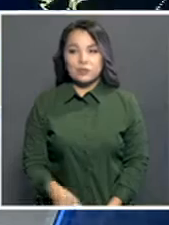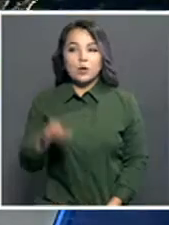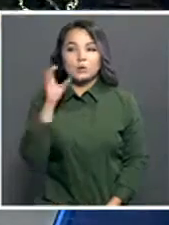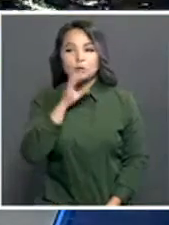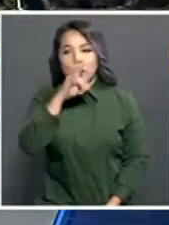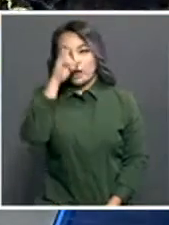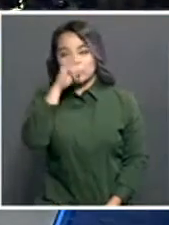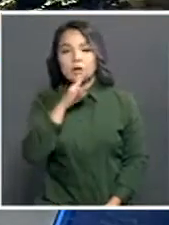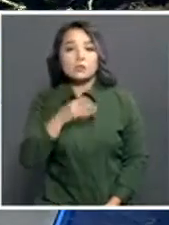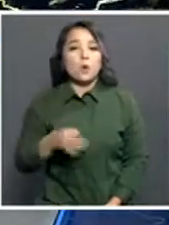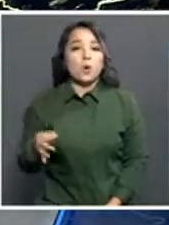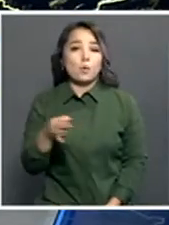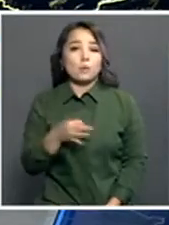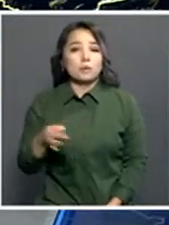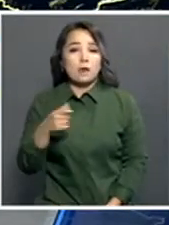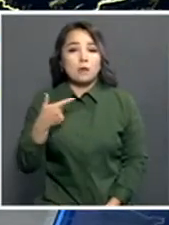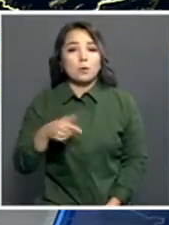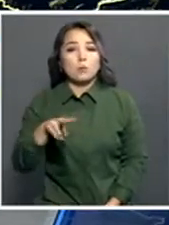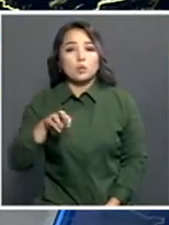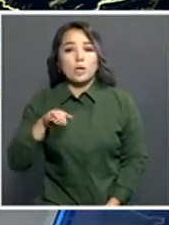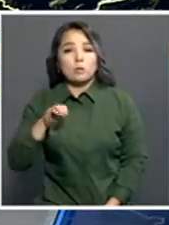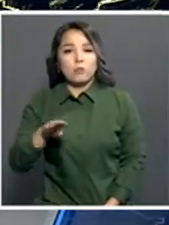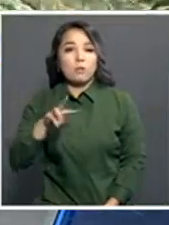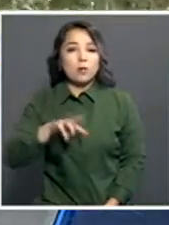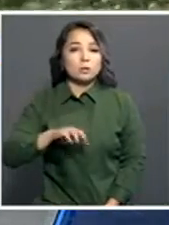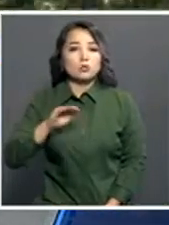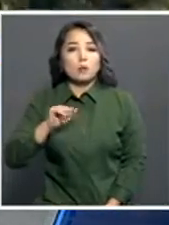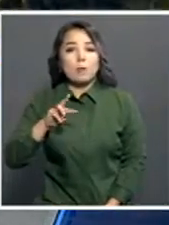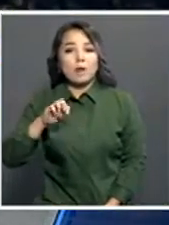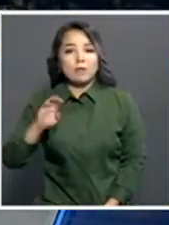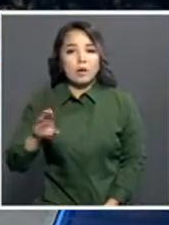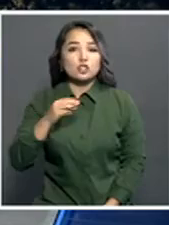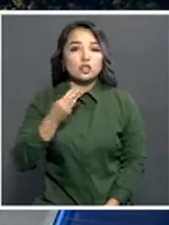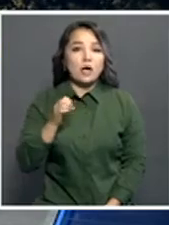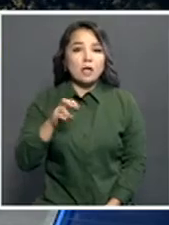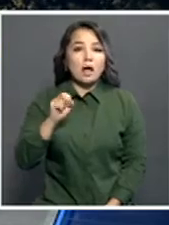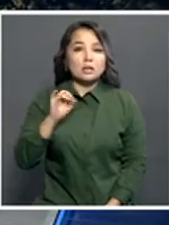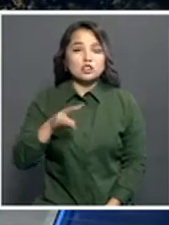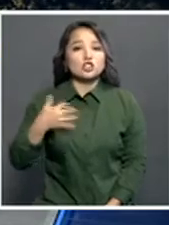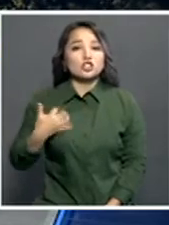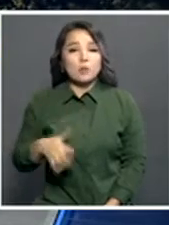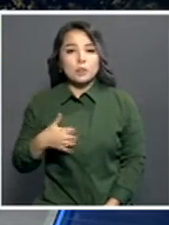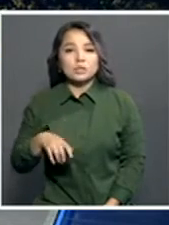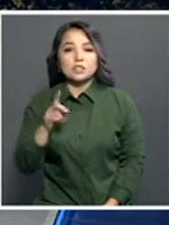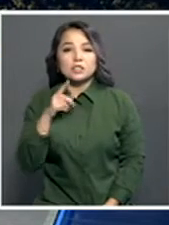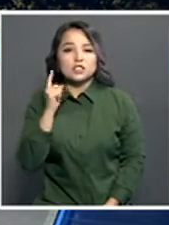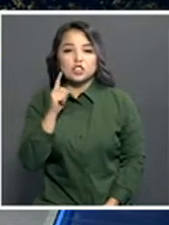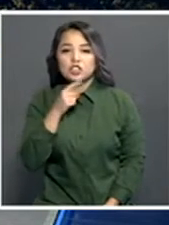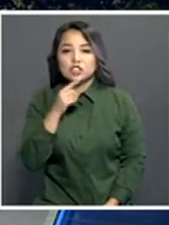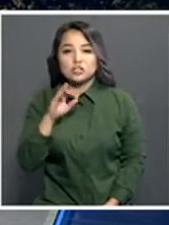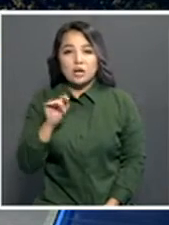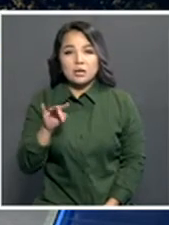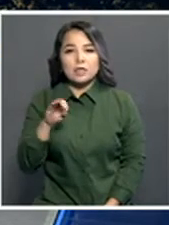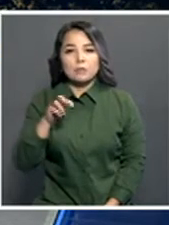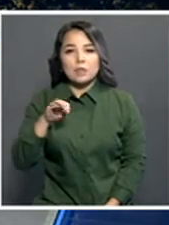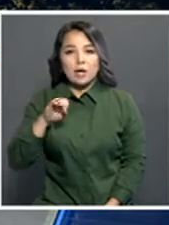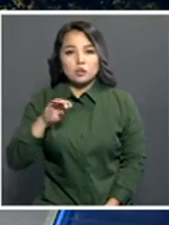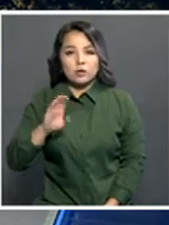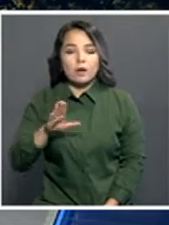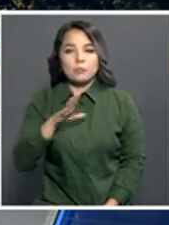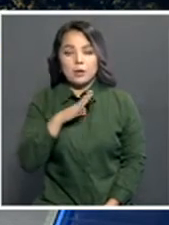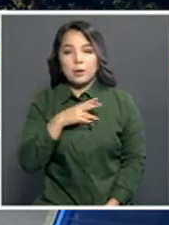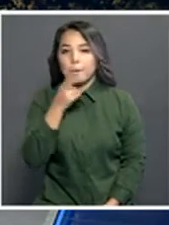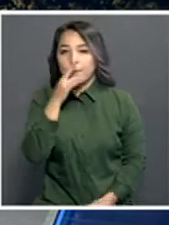Солтүстік Қазақстан облысындағы Ғабит Мүсірепов, Мағжан Жұмабаев, Шалақын, Жамбыл, Қызылжар, Тайынша, Тәмириязов аудандарынан